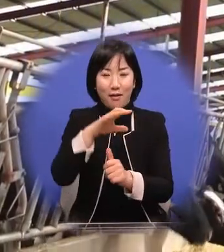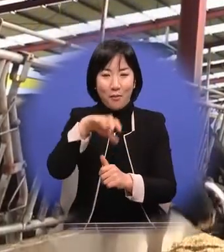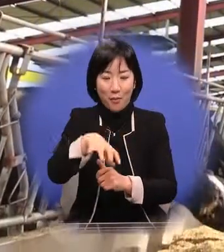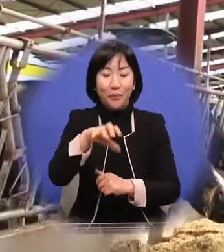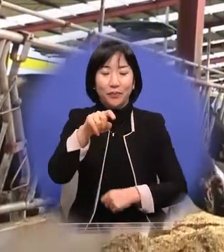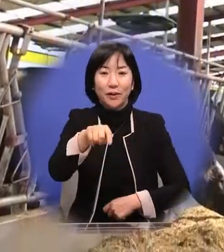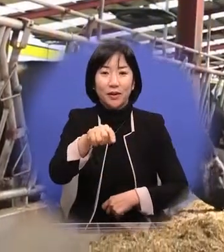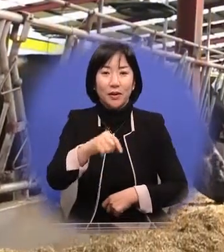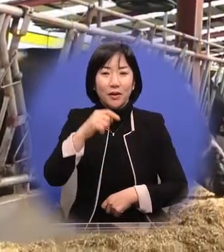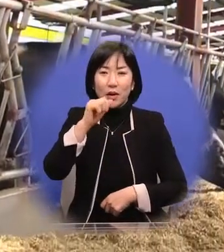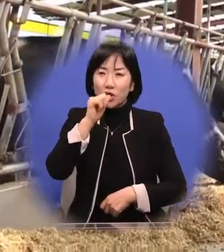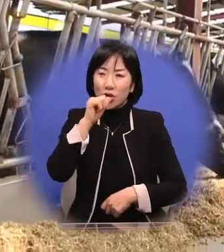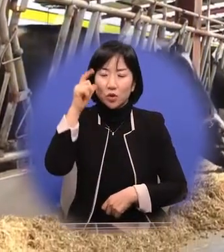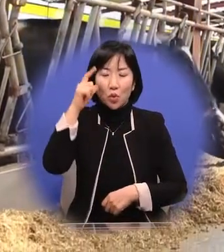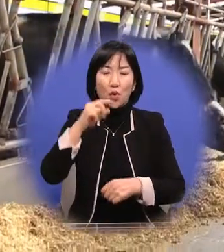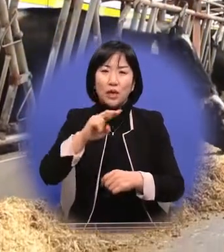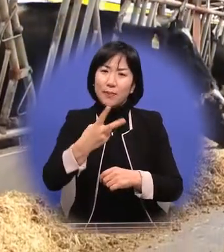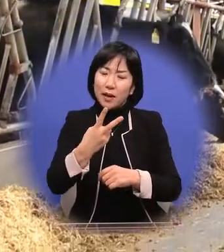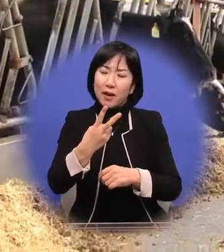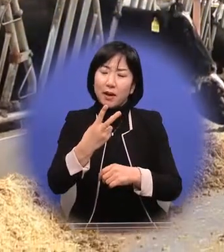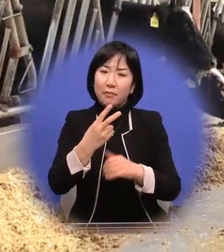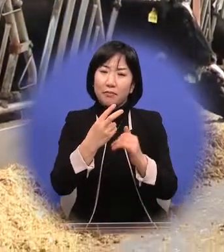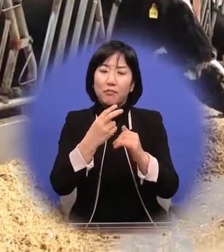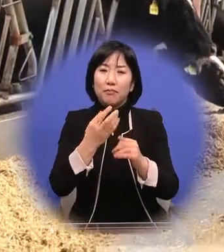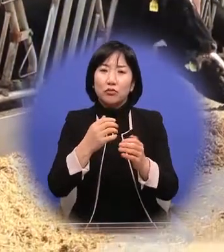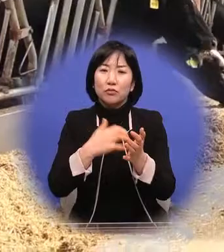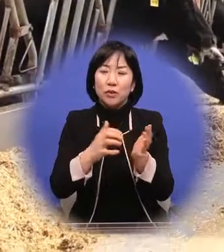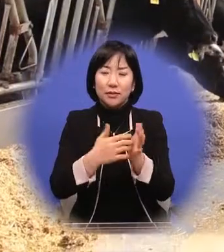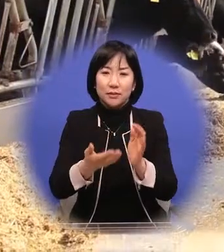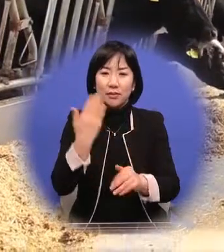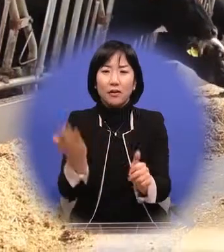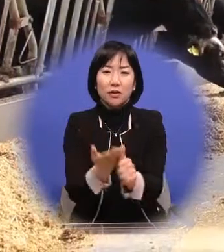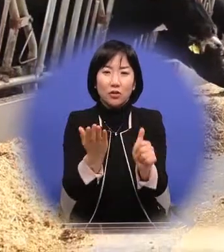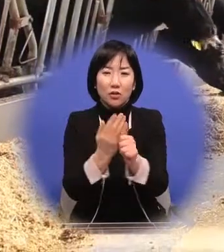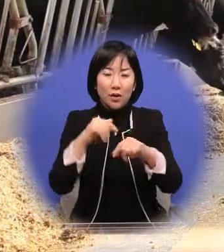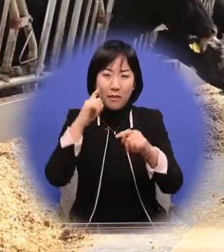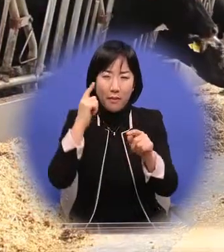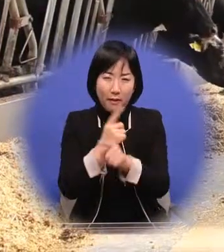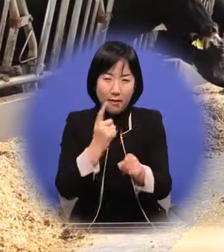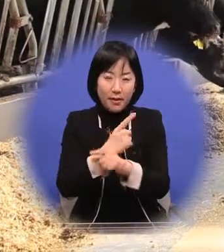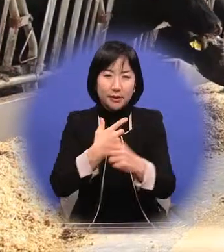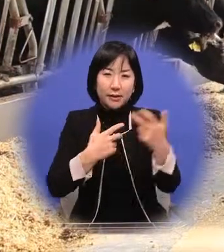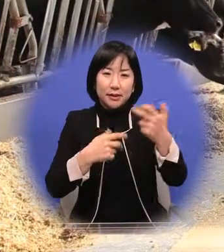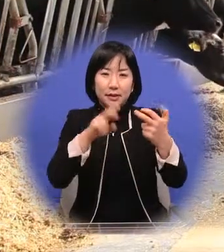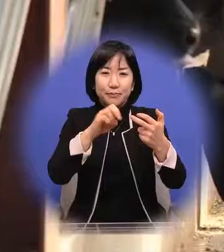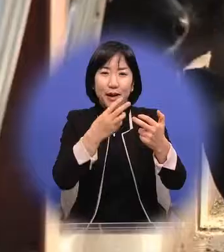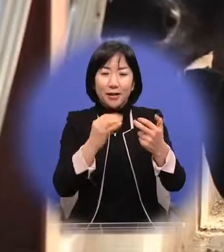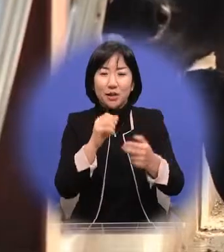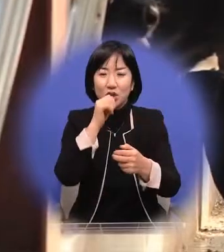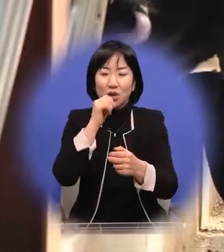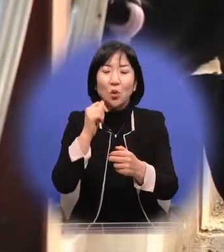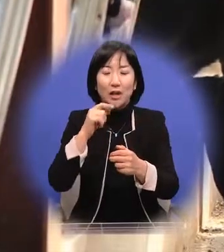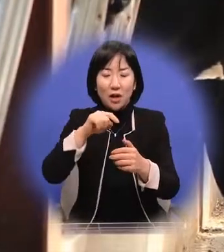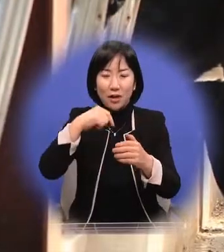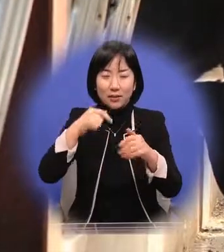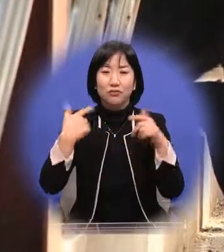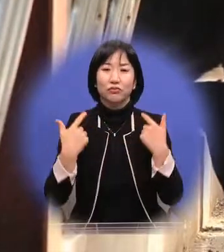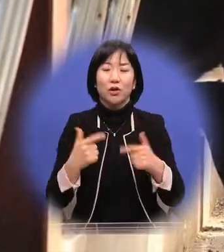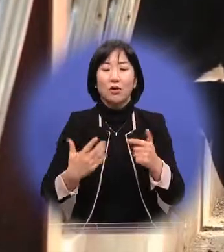It has a few more miles to find in the There is the 60 miles of water in feed the water.